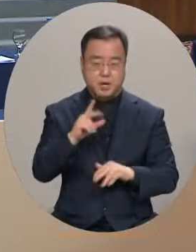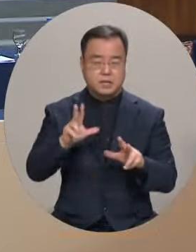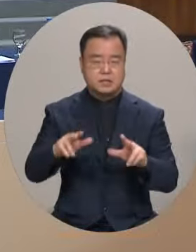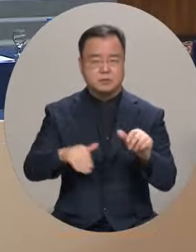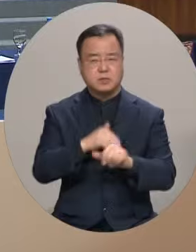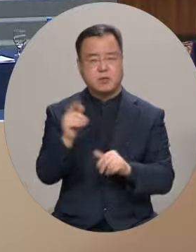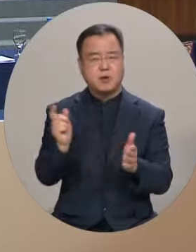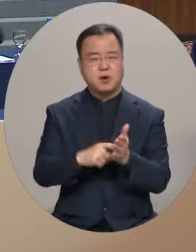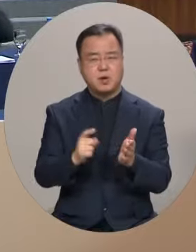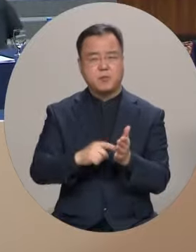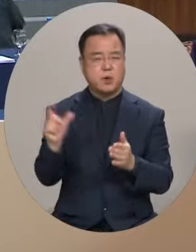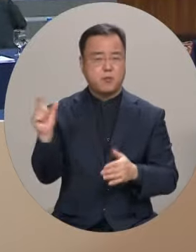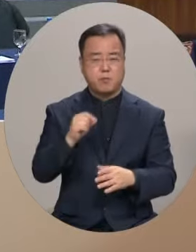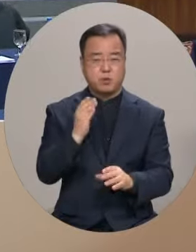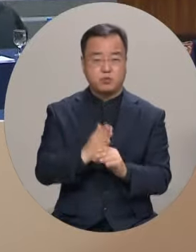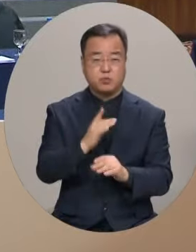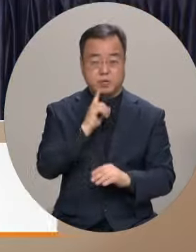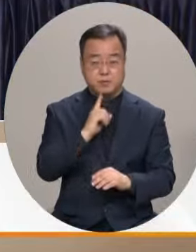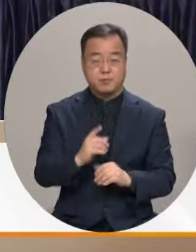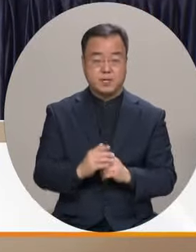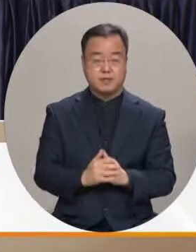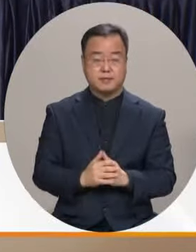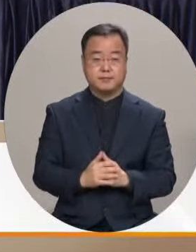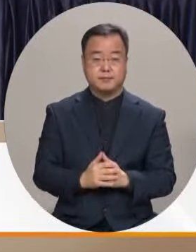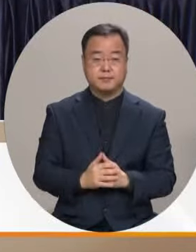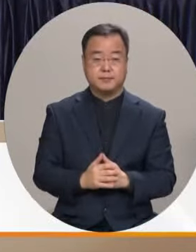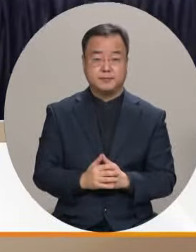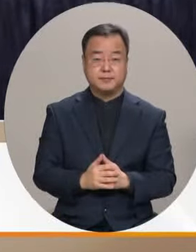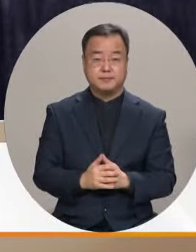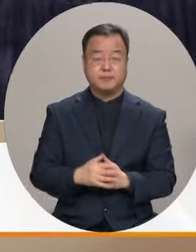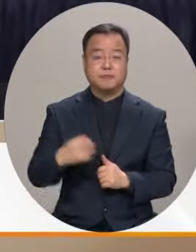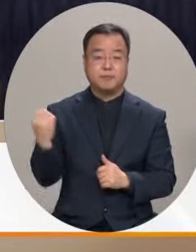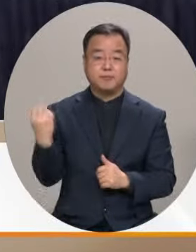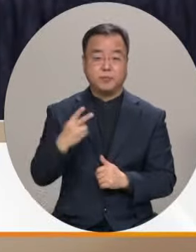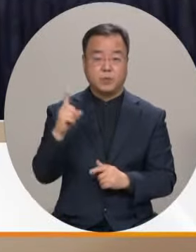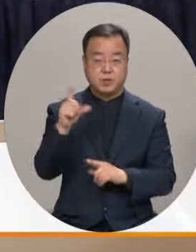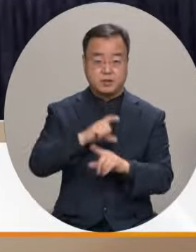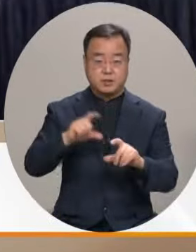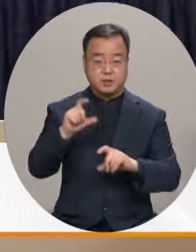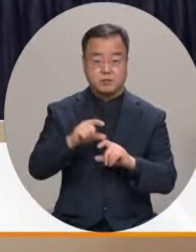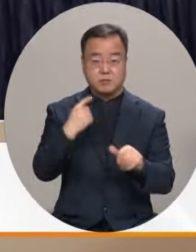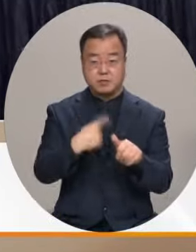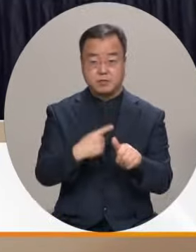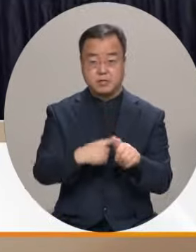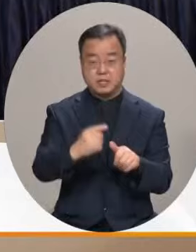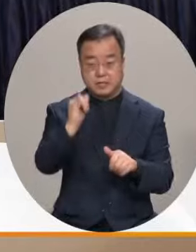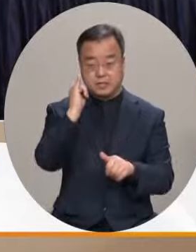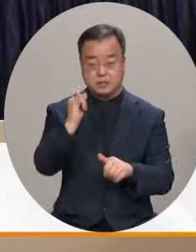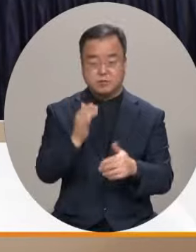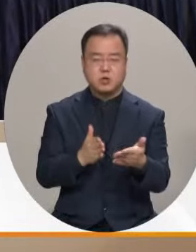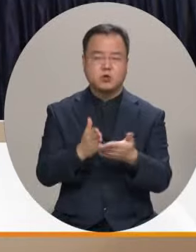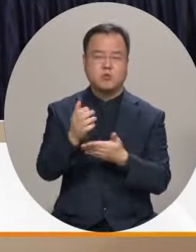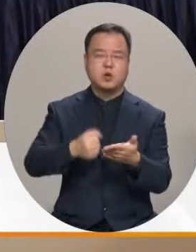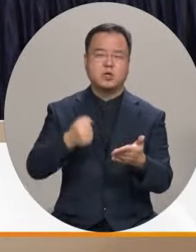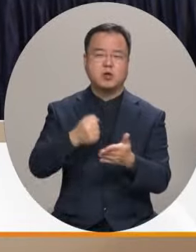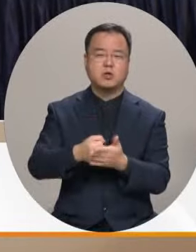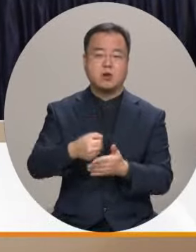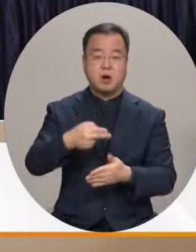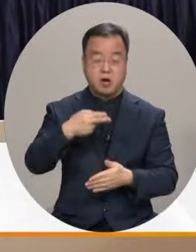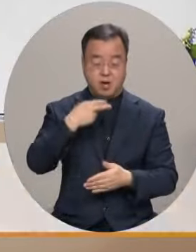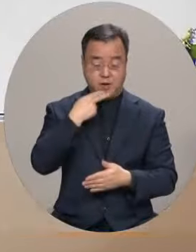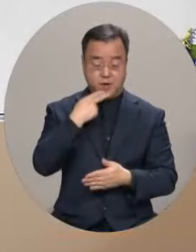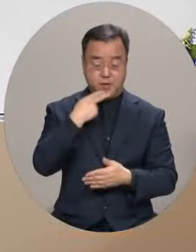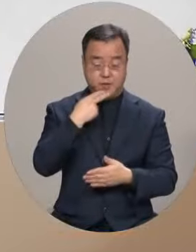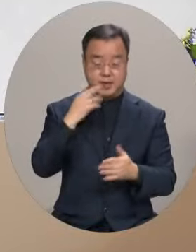않느냐 내실을 갖출 수 있겠느냐 될 것 같습니다 또 한 가지 중요한 지역도 있었는데요이 무전공 선발을 도입했을 때